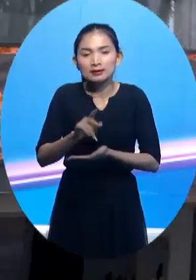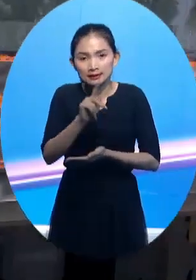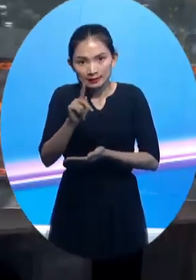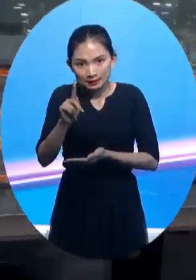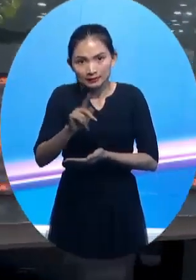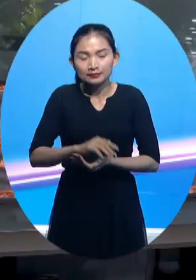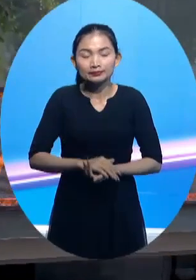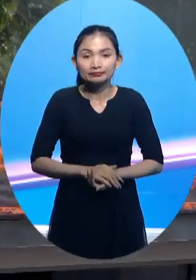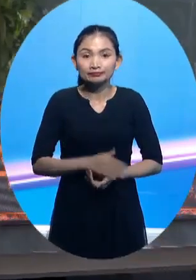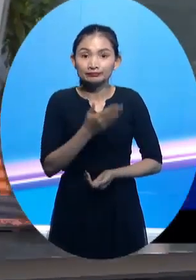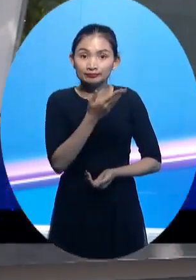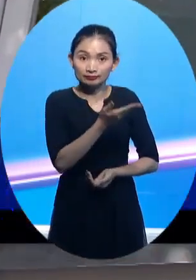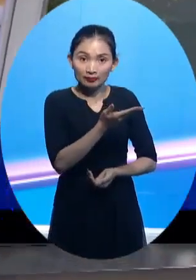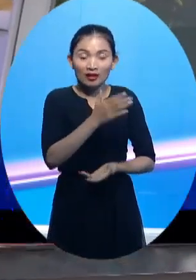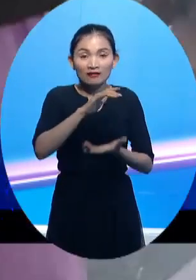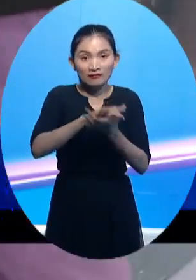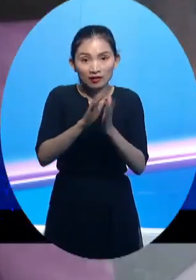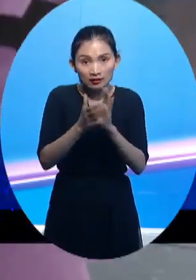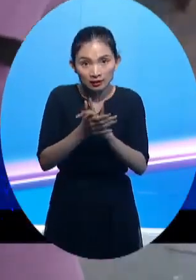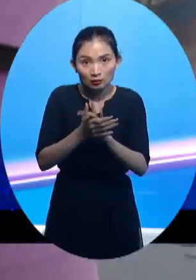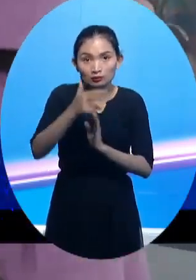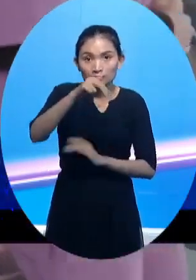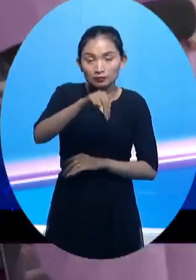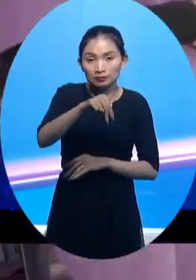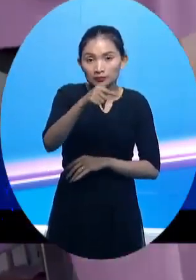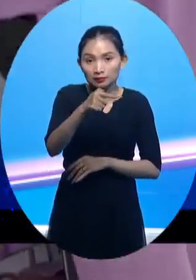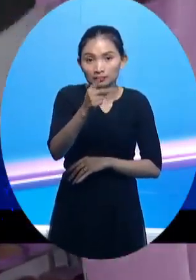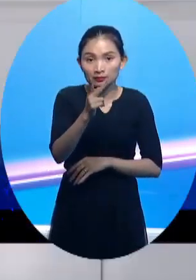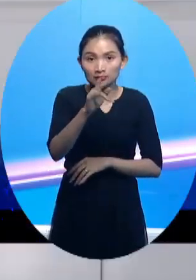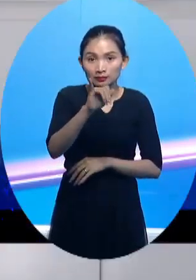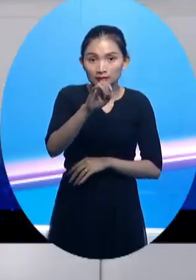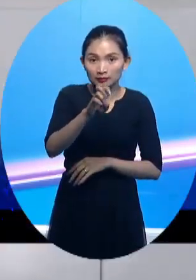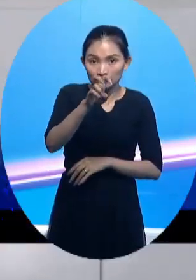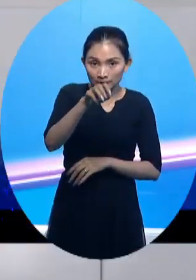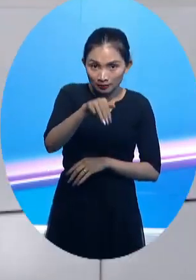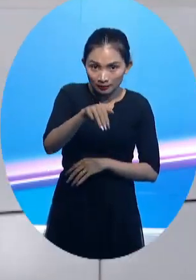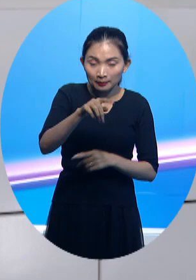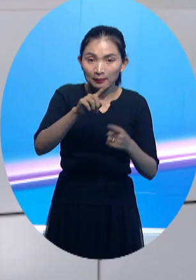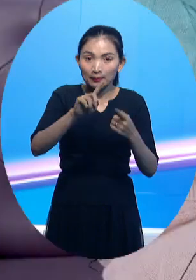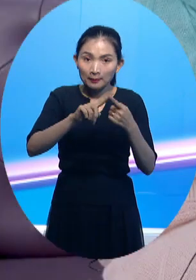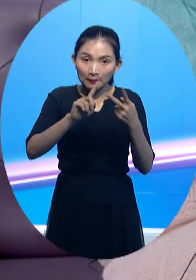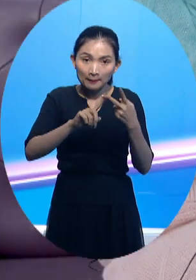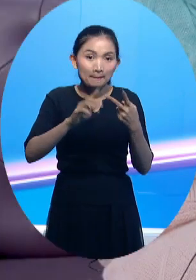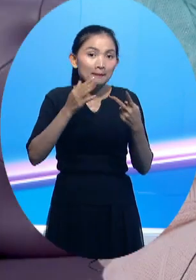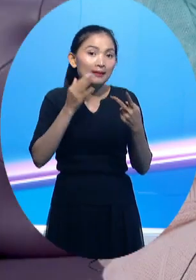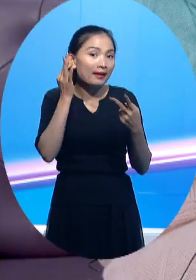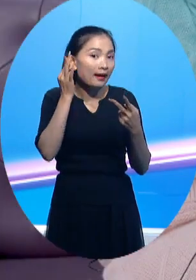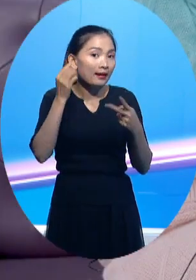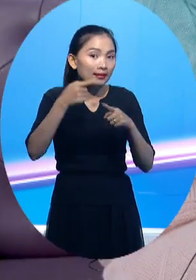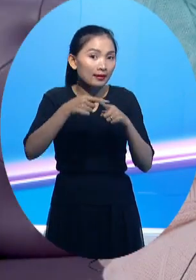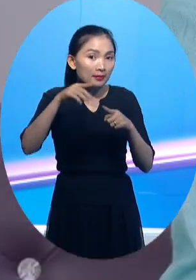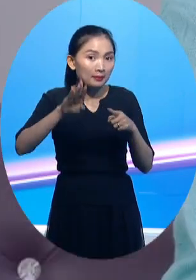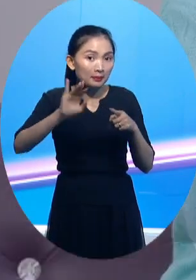vợ chồng anh nghiêm Bình đã đi kiểm tra xét nghiệm để biết được tình trạng sức khỏe của bản thân nhờ đó có kết hoạch chuẩn bị tốt nhất cho thiên chức của